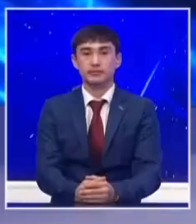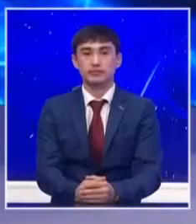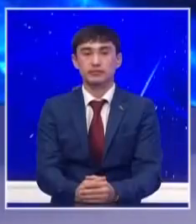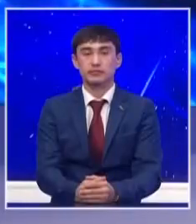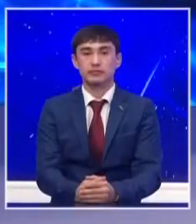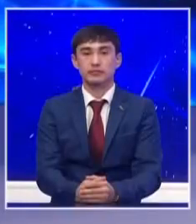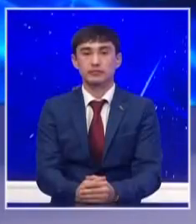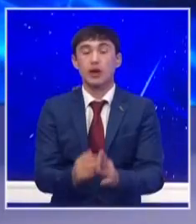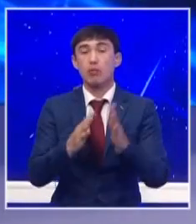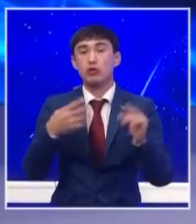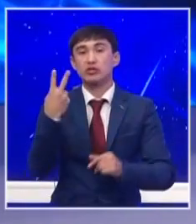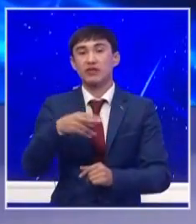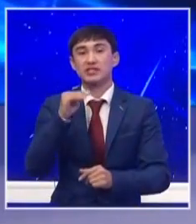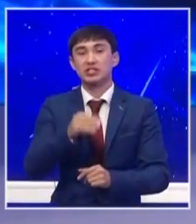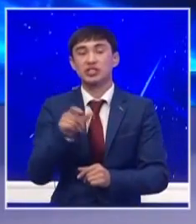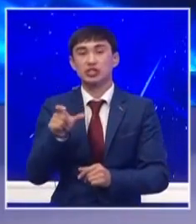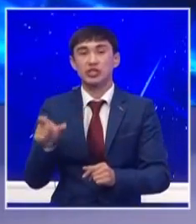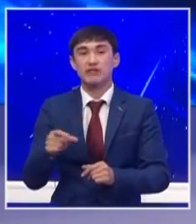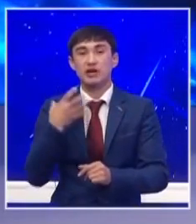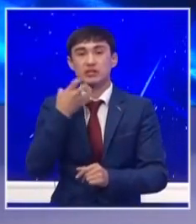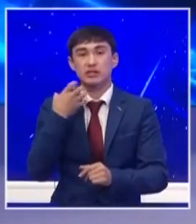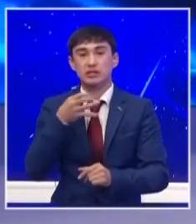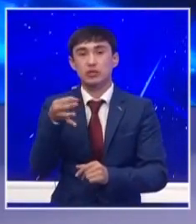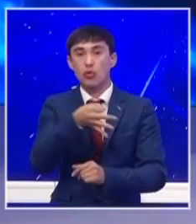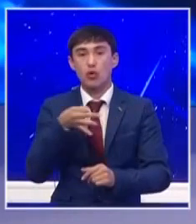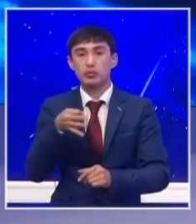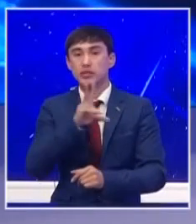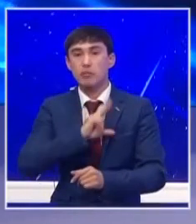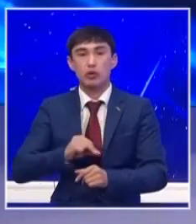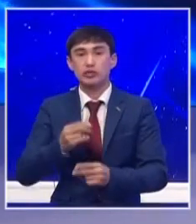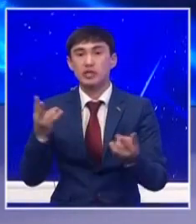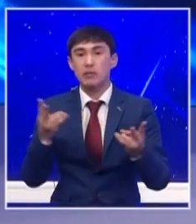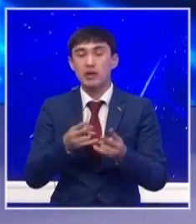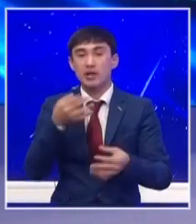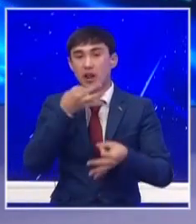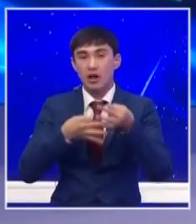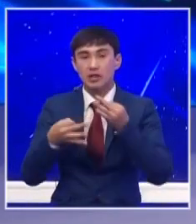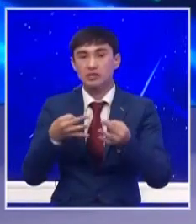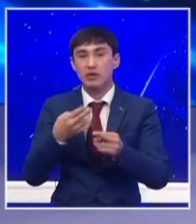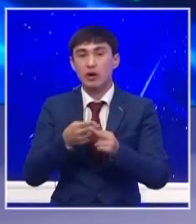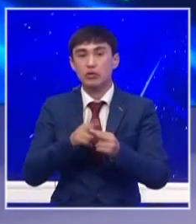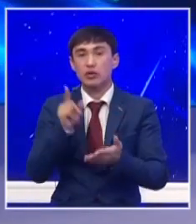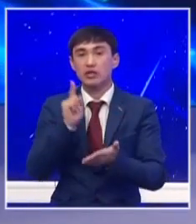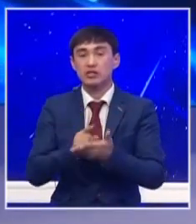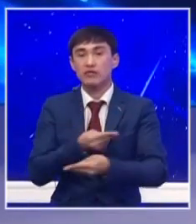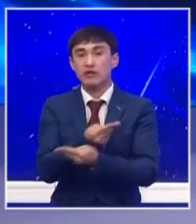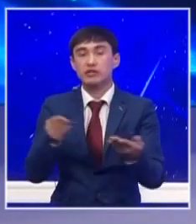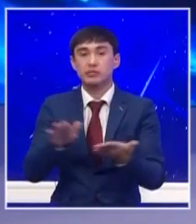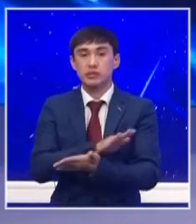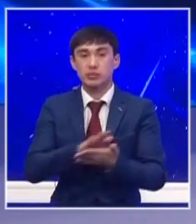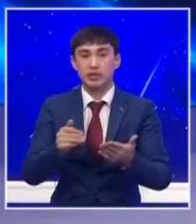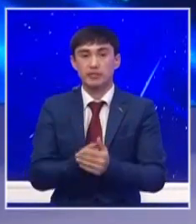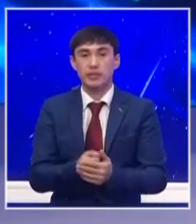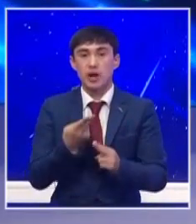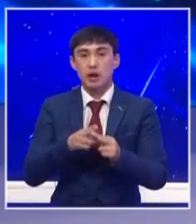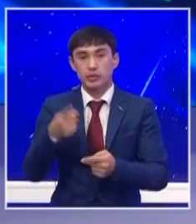правонарушения больше 20.000 пациентов казлар ской области не получают необходимых лекарств которые должны выдаваться